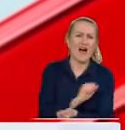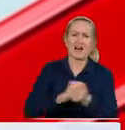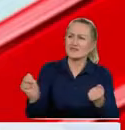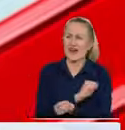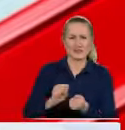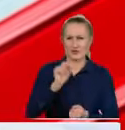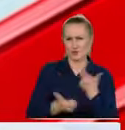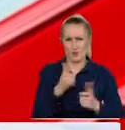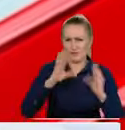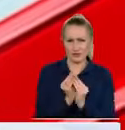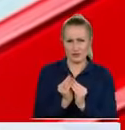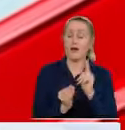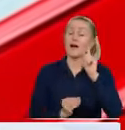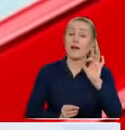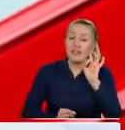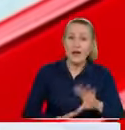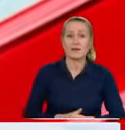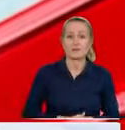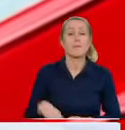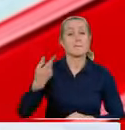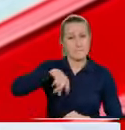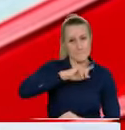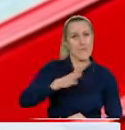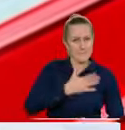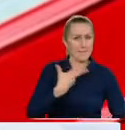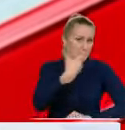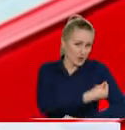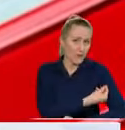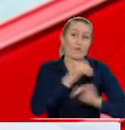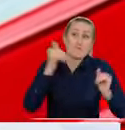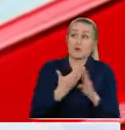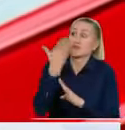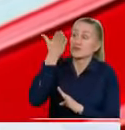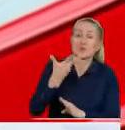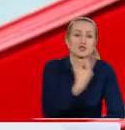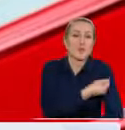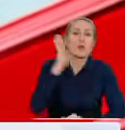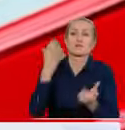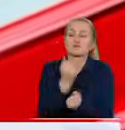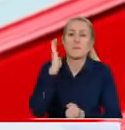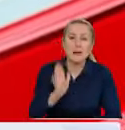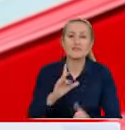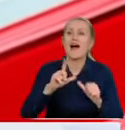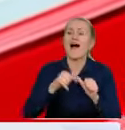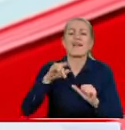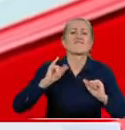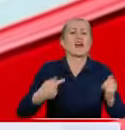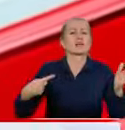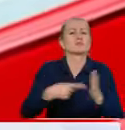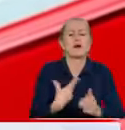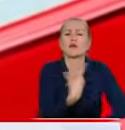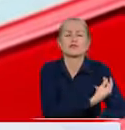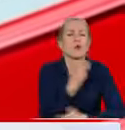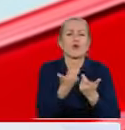środkami. Oczywiście, mamy szczepionkę, być może ta szczepionka będzie, ale tą szczepionkę będzie się stosowało w jakim celu? W